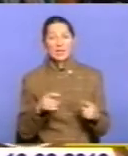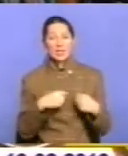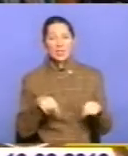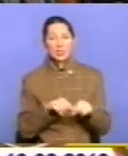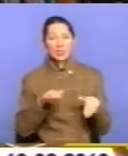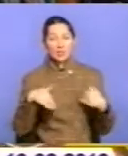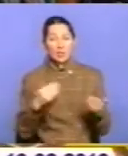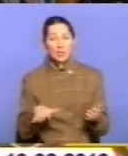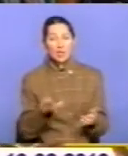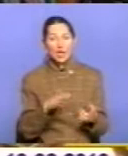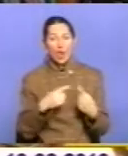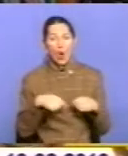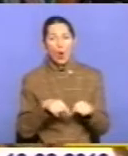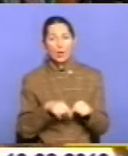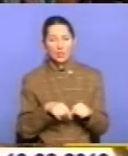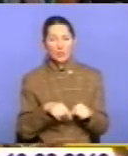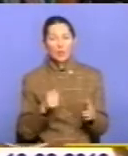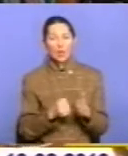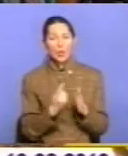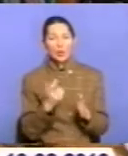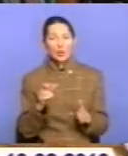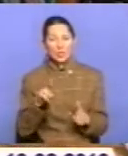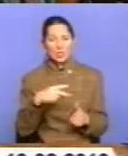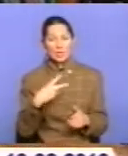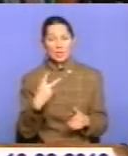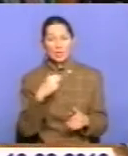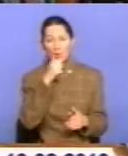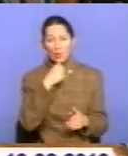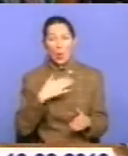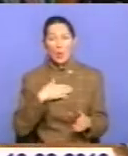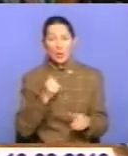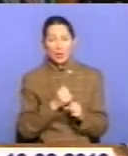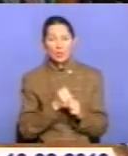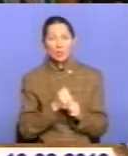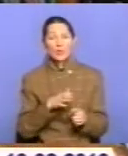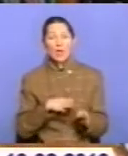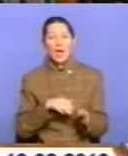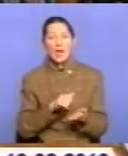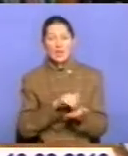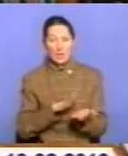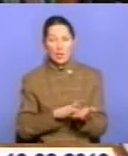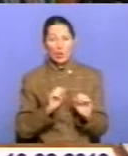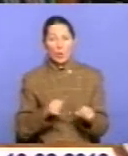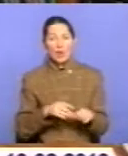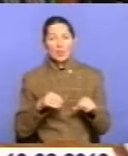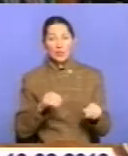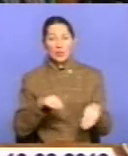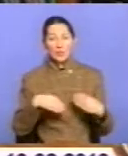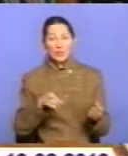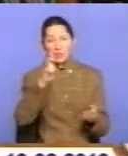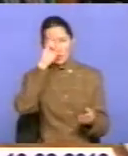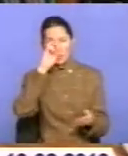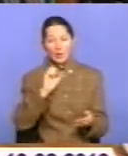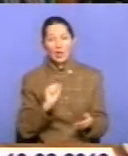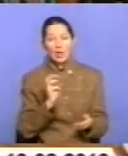оскільки до 1 січня 2013 року ми здійснювали реєстрацію прав на землю, видавали державні акти. Ну, на